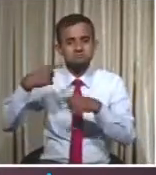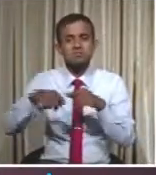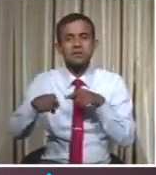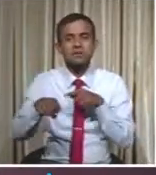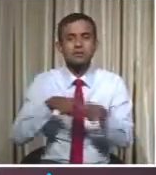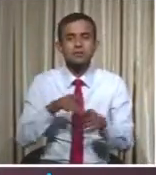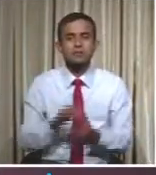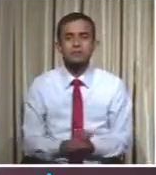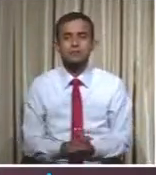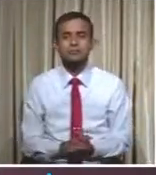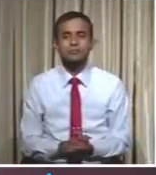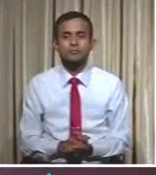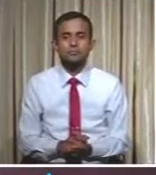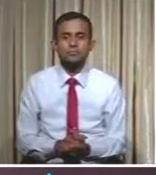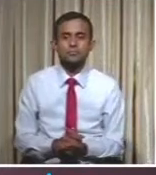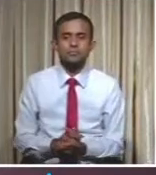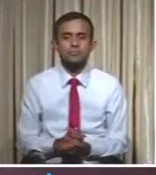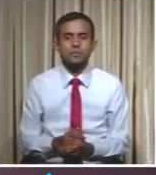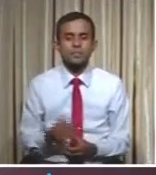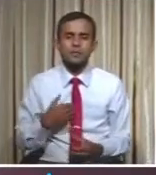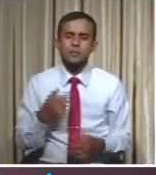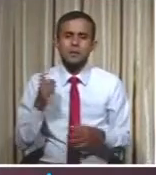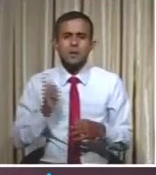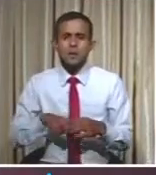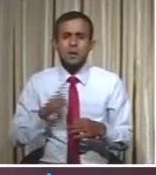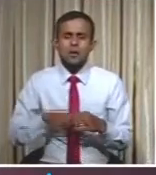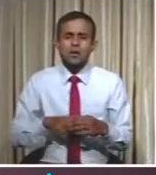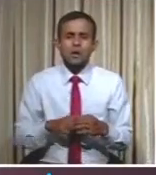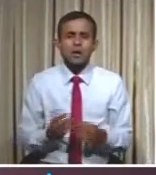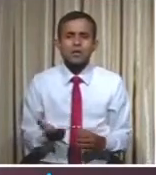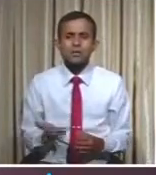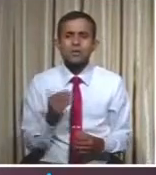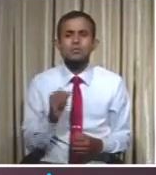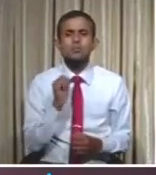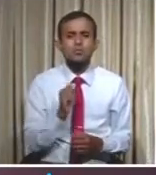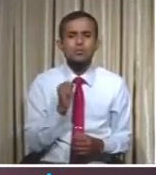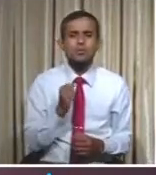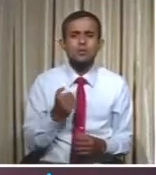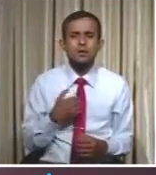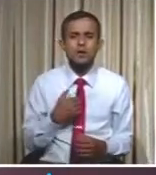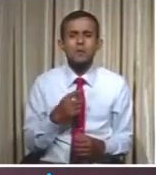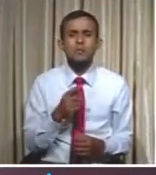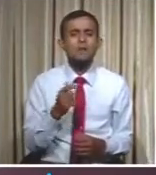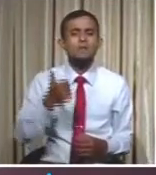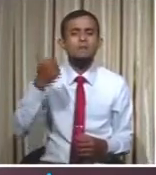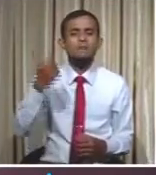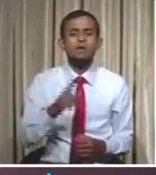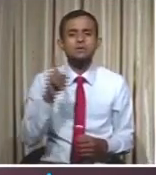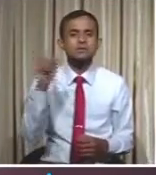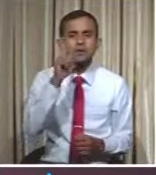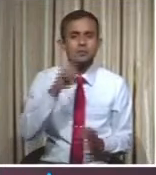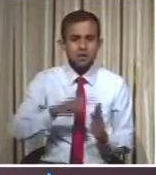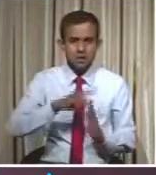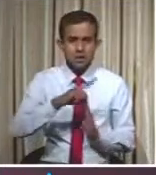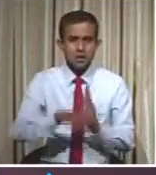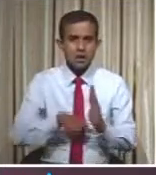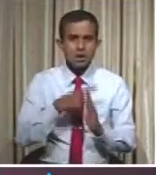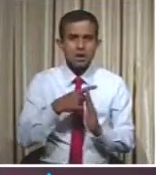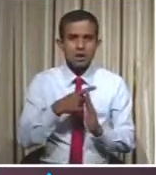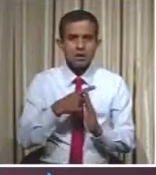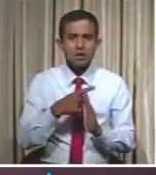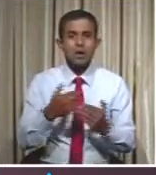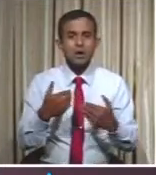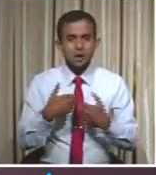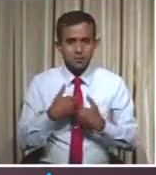තියෙන්නේ. දැන් මේකෙන් අපිට ප්‍රශ්නයක් වෙන්නේ මොකද්ද අපේ ප්‍රමුඛතා අපේ රටක් හැටියට